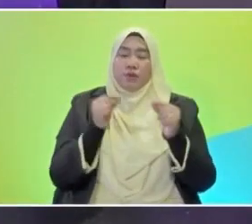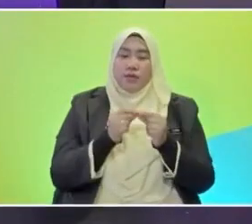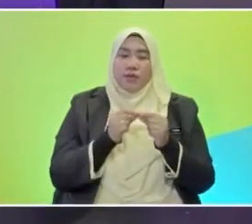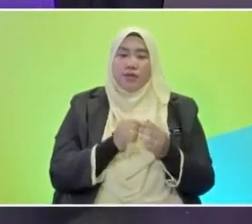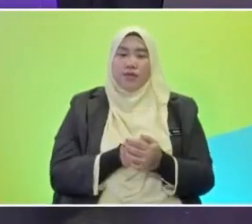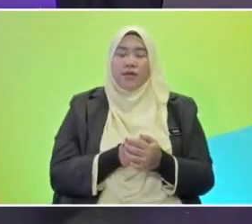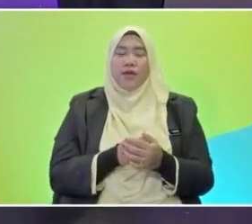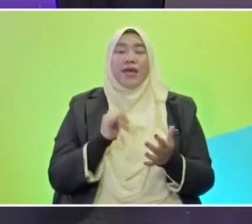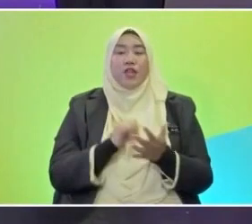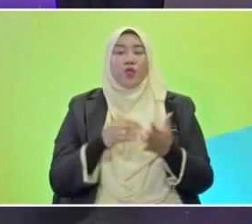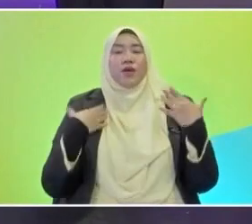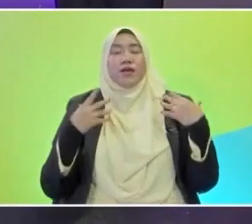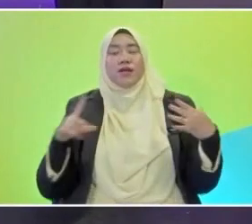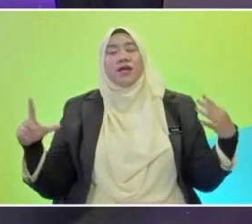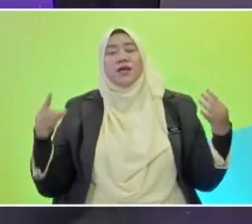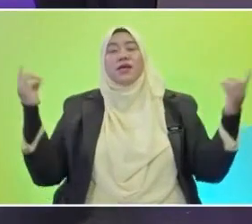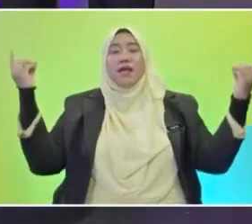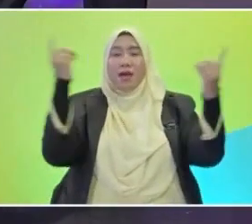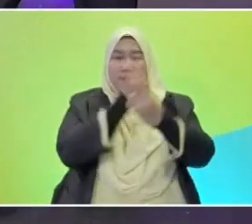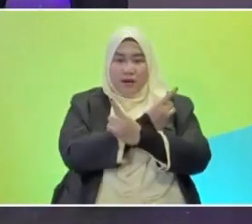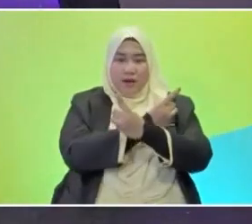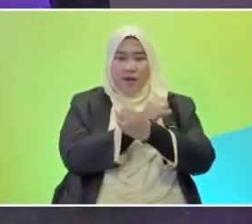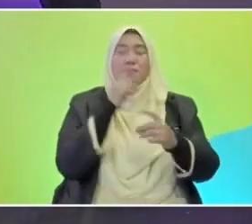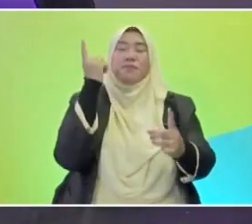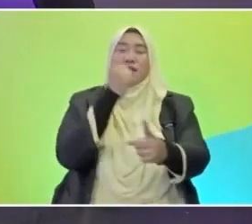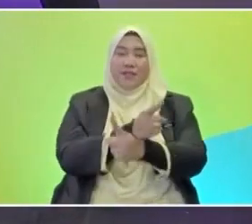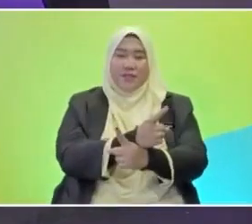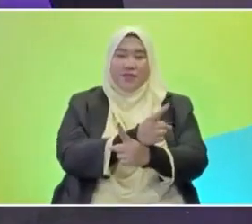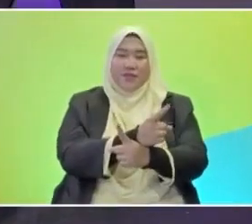Darah jadi Khazanah punya jawaban betul